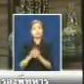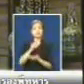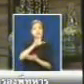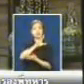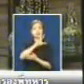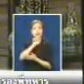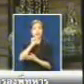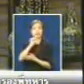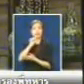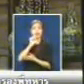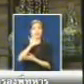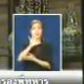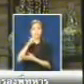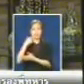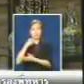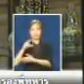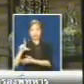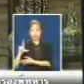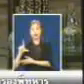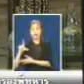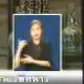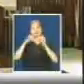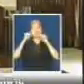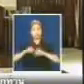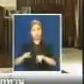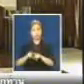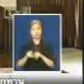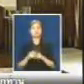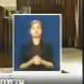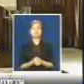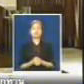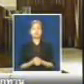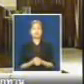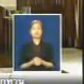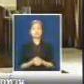านเนี่ยจะมีการเชื่อมแม่น้ำอีก17ลุ่มน้ำ